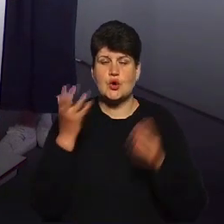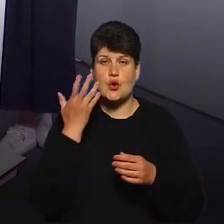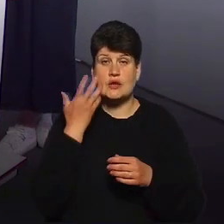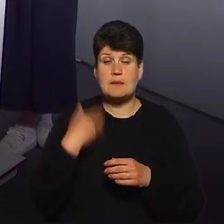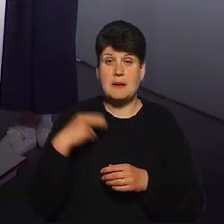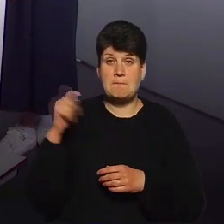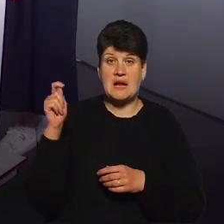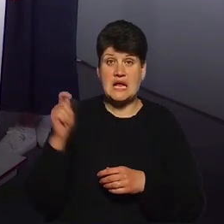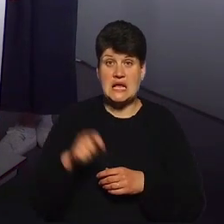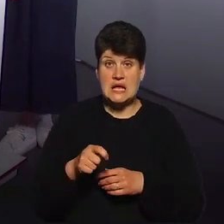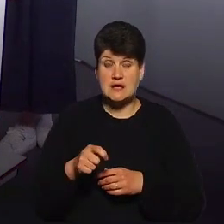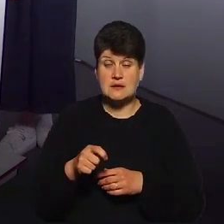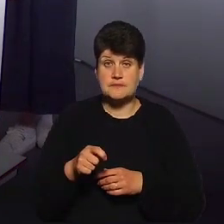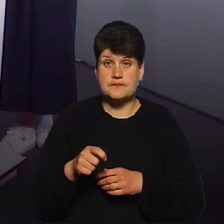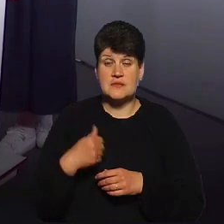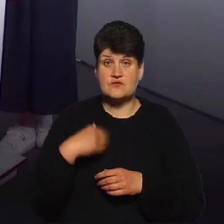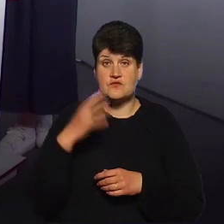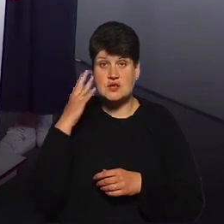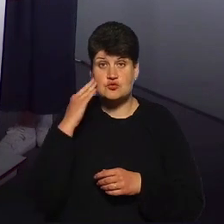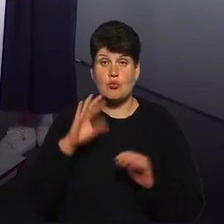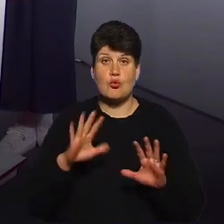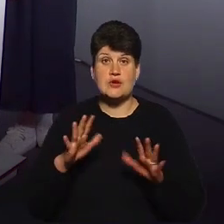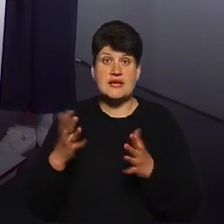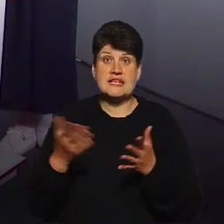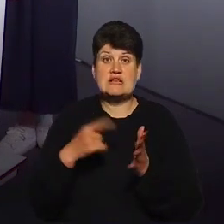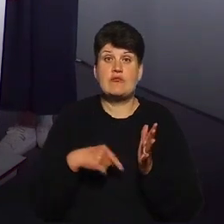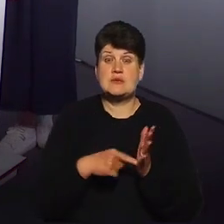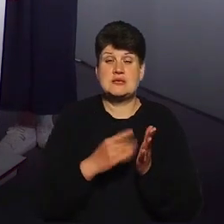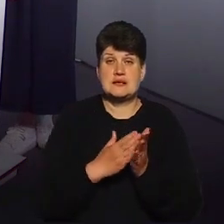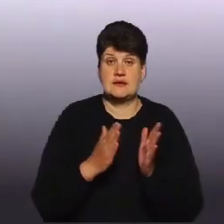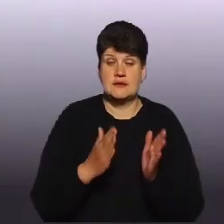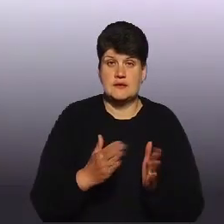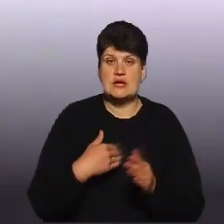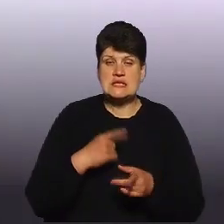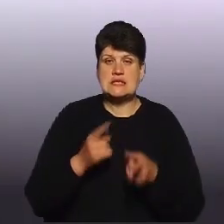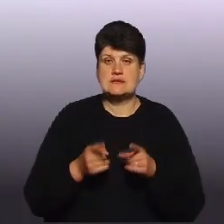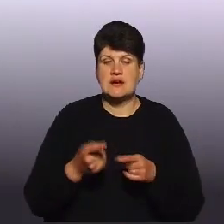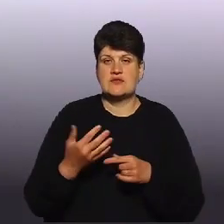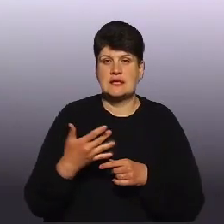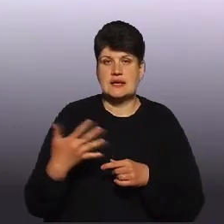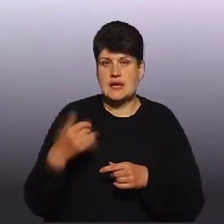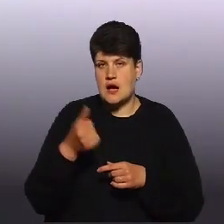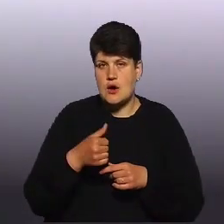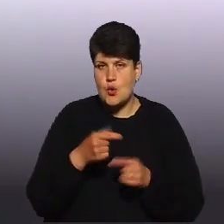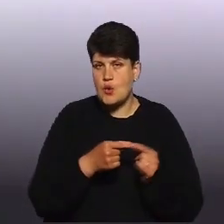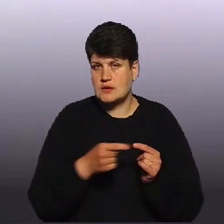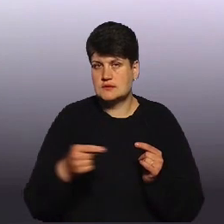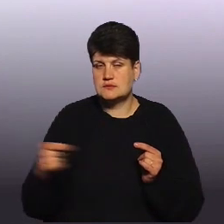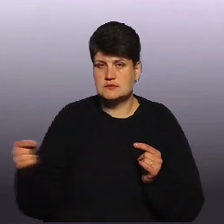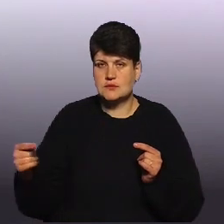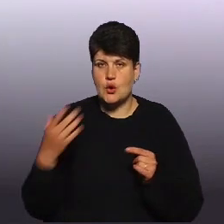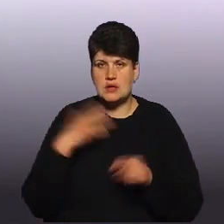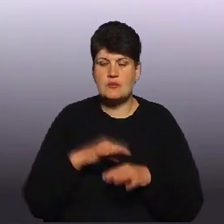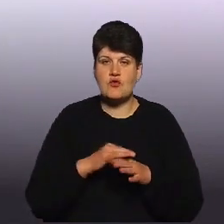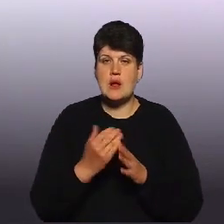нас вважається, що так, всі якісь події, це в місті відбуваються. Ну, так і є. Так. Ну, і до нас насправді кілька років підряд, коли ми проводили наші програми, коли ще